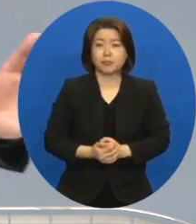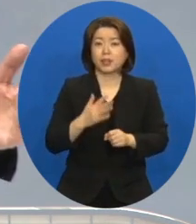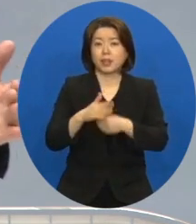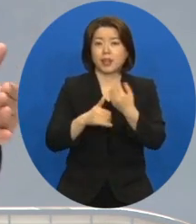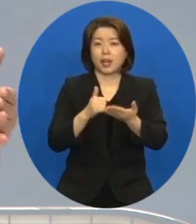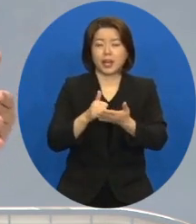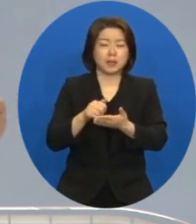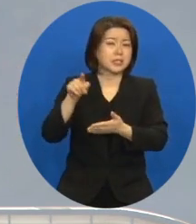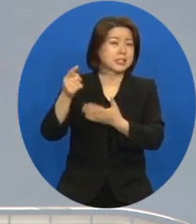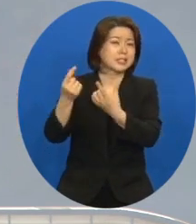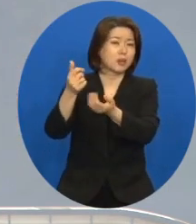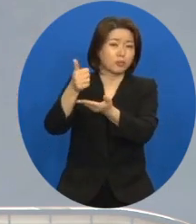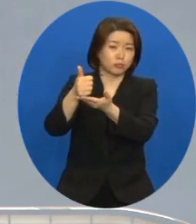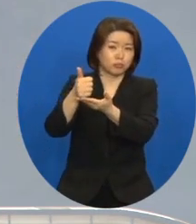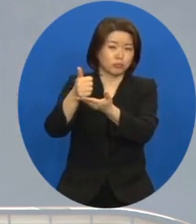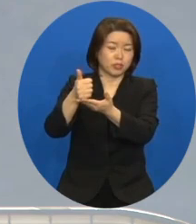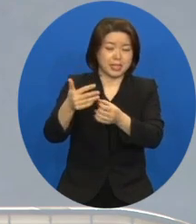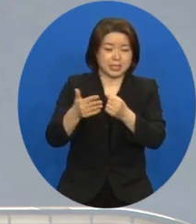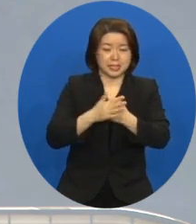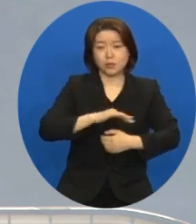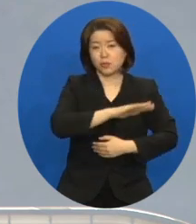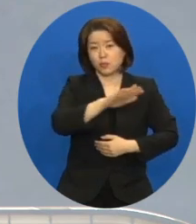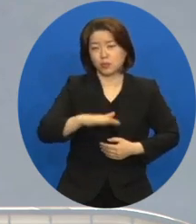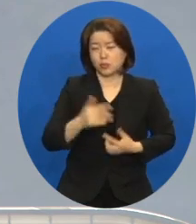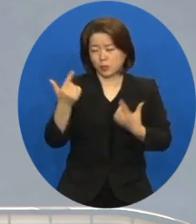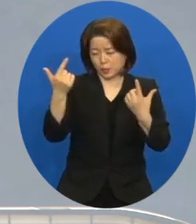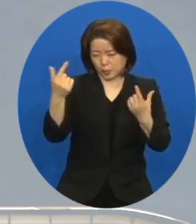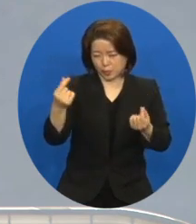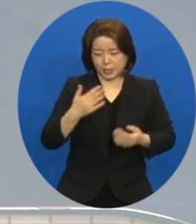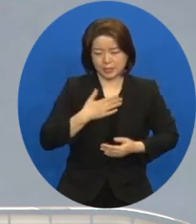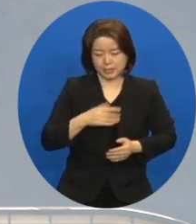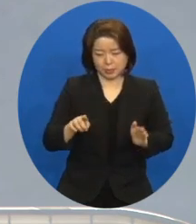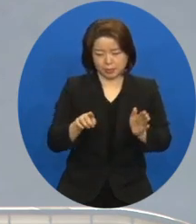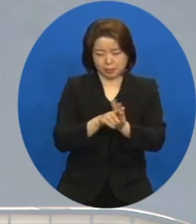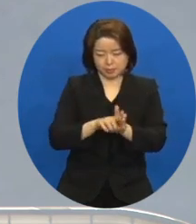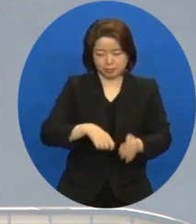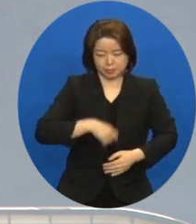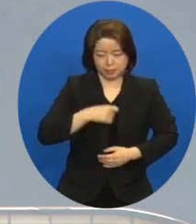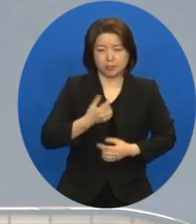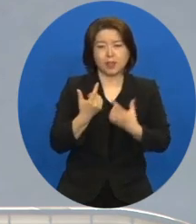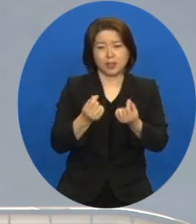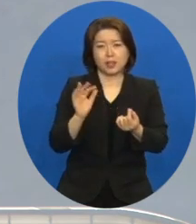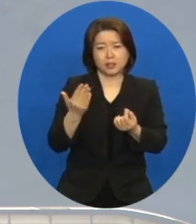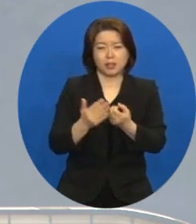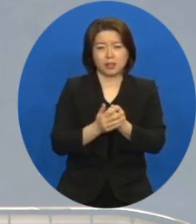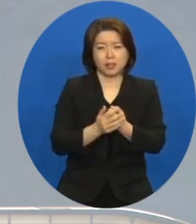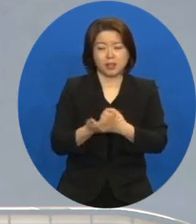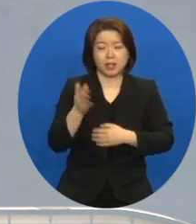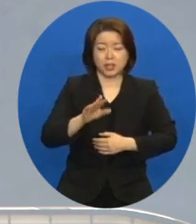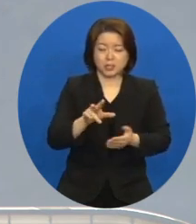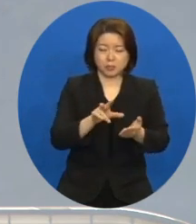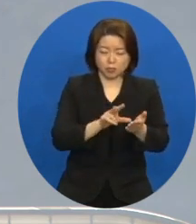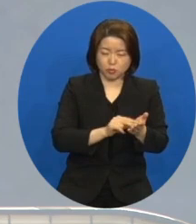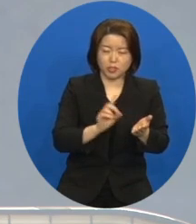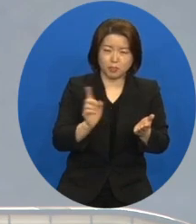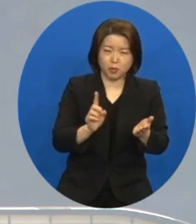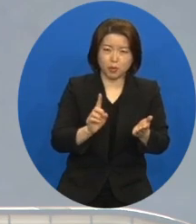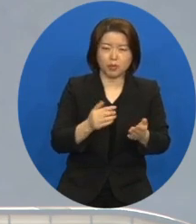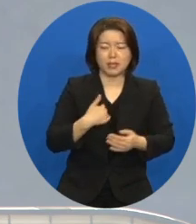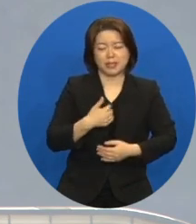하나님이 그러신 분이니까 우리도 진실해야 하는데 문제는 자신이 없을 때가